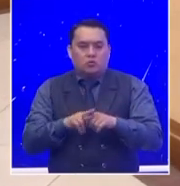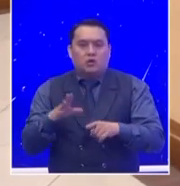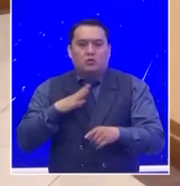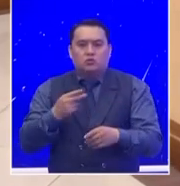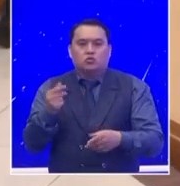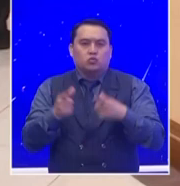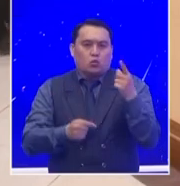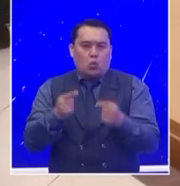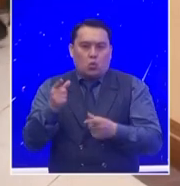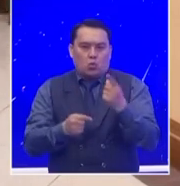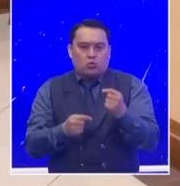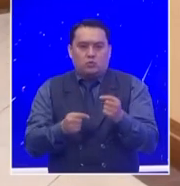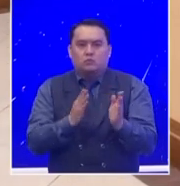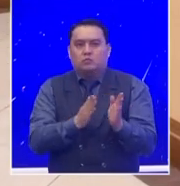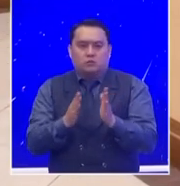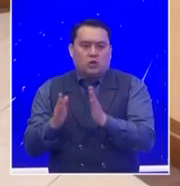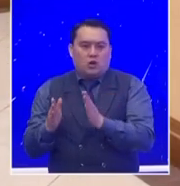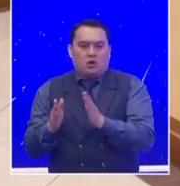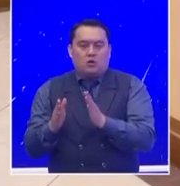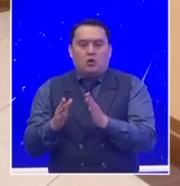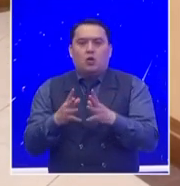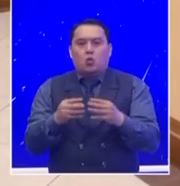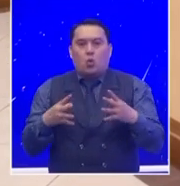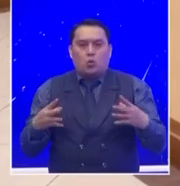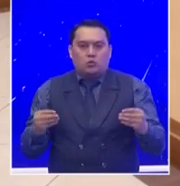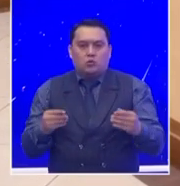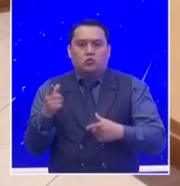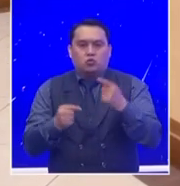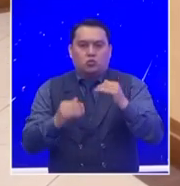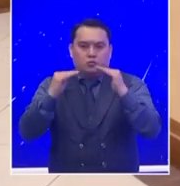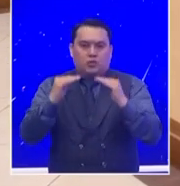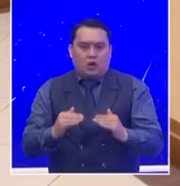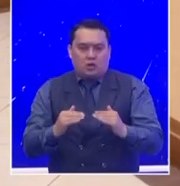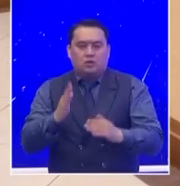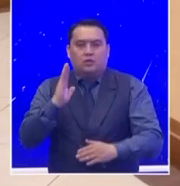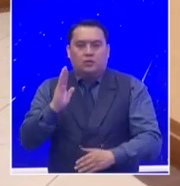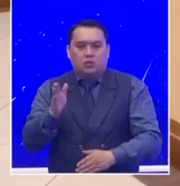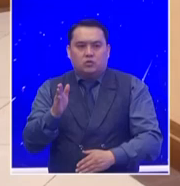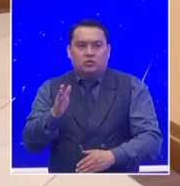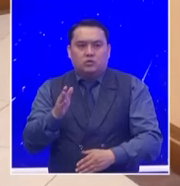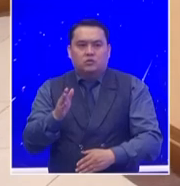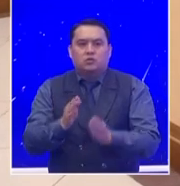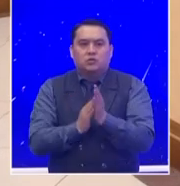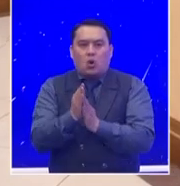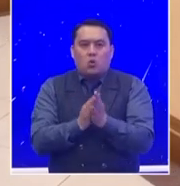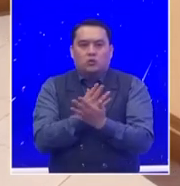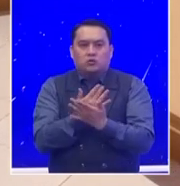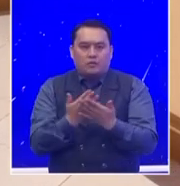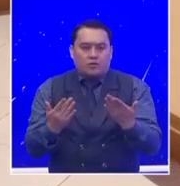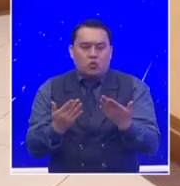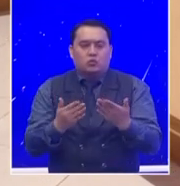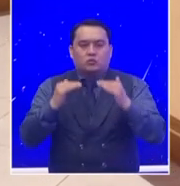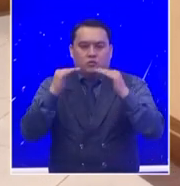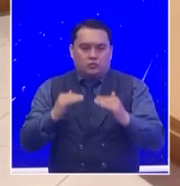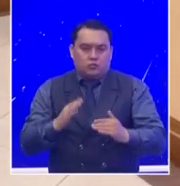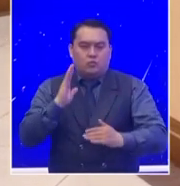Сүттің бағасы сол ұсталып тұр. Енді көктем келе жатыр, сүттің бағасы түсіп, аздап жеміс-жидек те келеді. Қазір